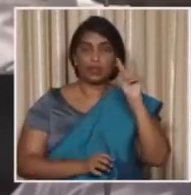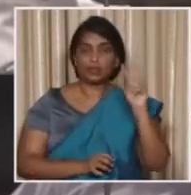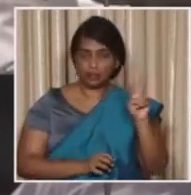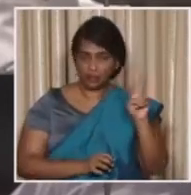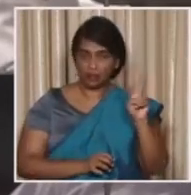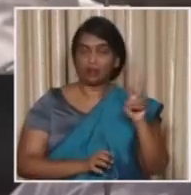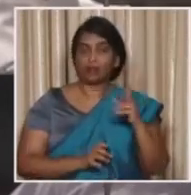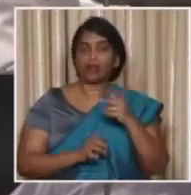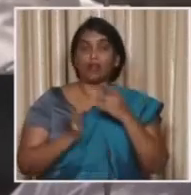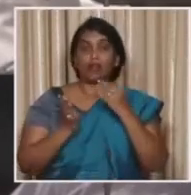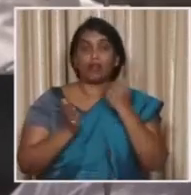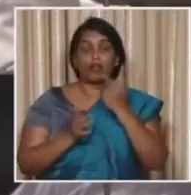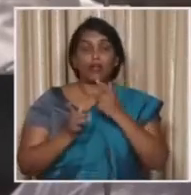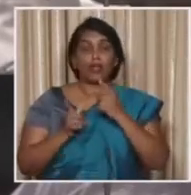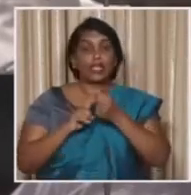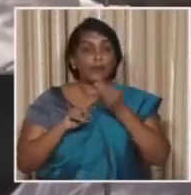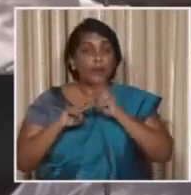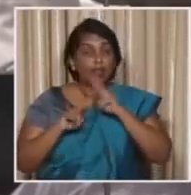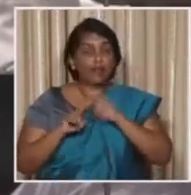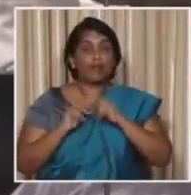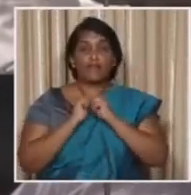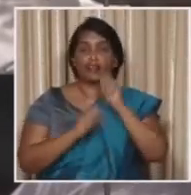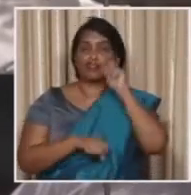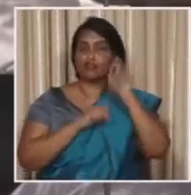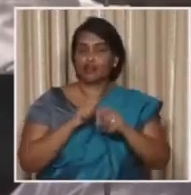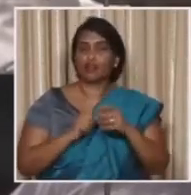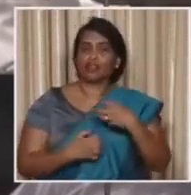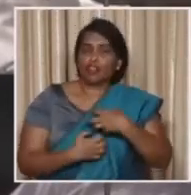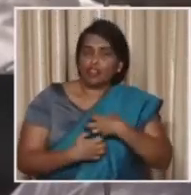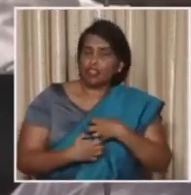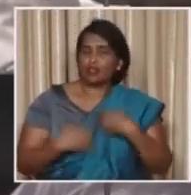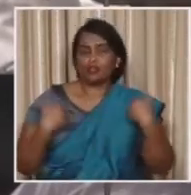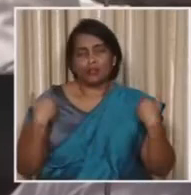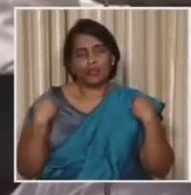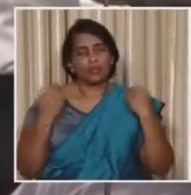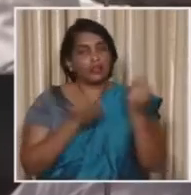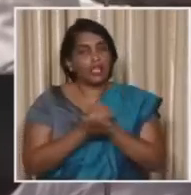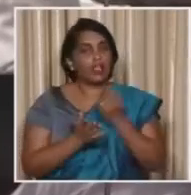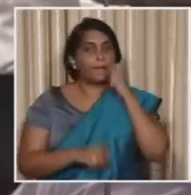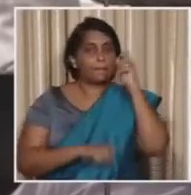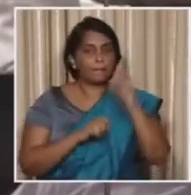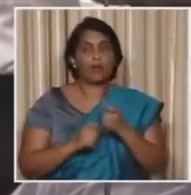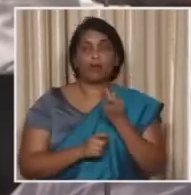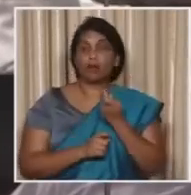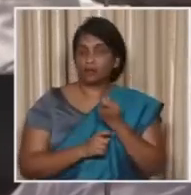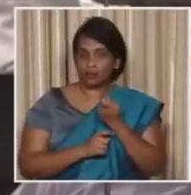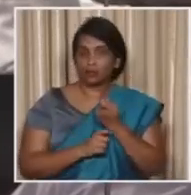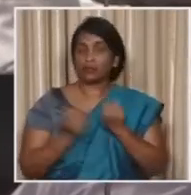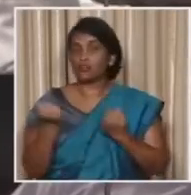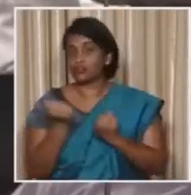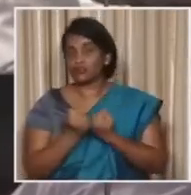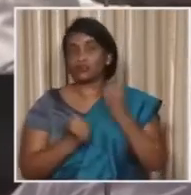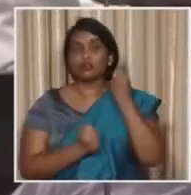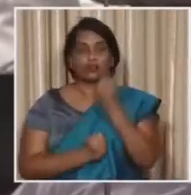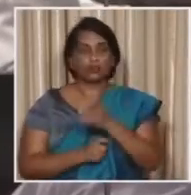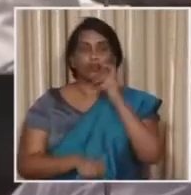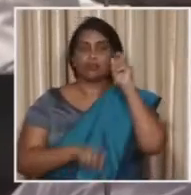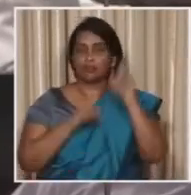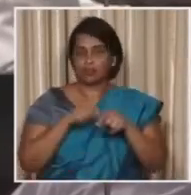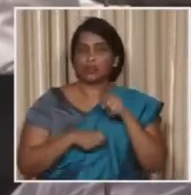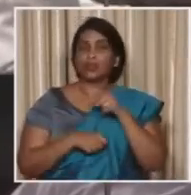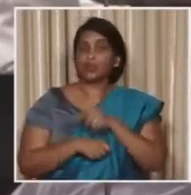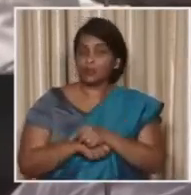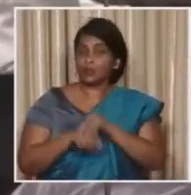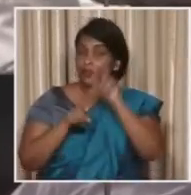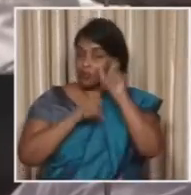මේ account සීනේ මේ රටේ වැඩ කරන ජනතාව. මේ රටේ දුක් විඳලා සල්ලි අම්බ කරන ජනතාව, මේ රටේ ආර්ථිකයට දායකත්වයක් දෙන ජනතාවට.